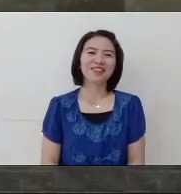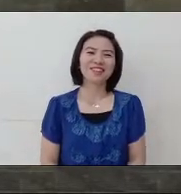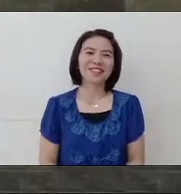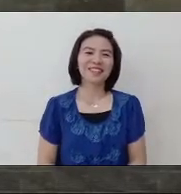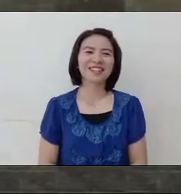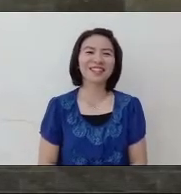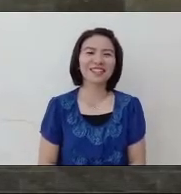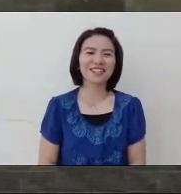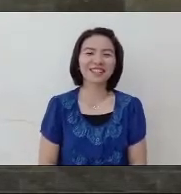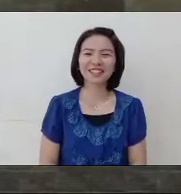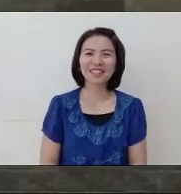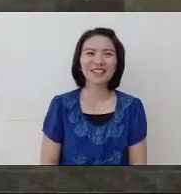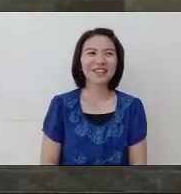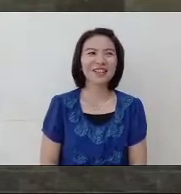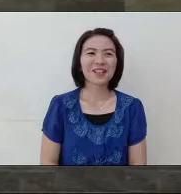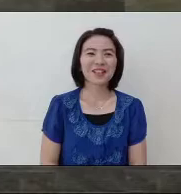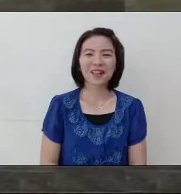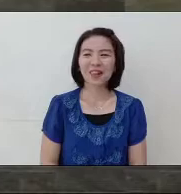metathione, and